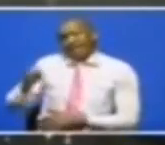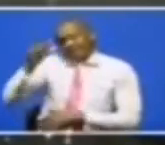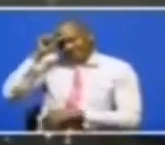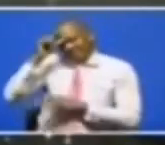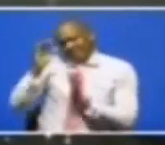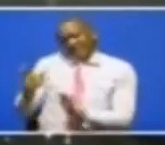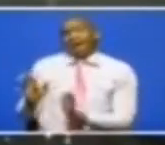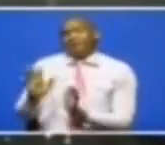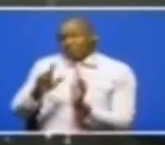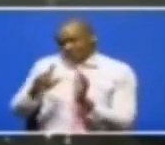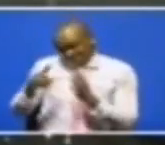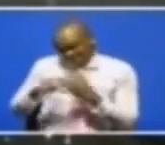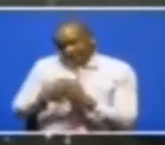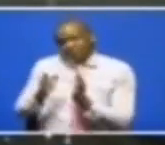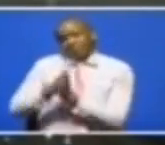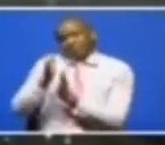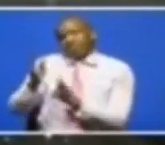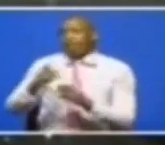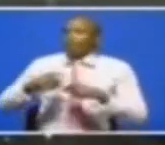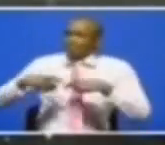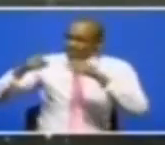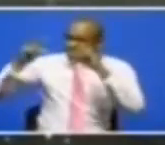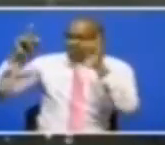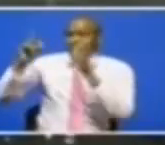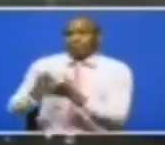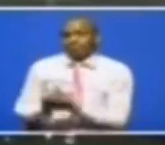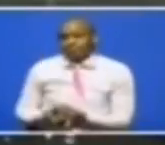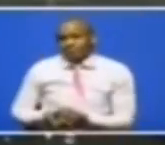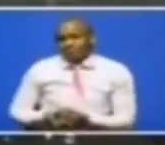ndio nyota yako ing'ae?